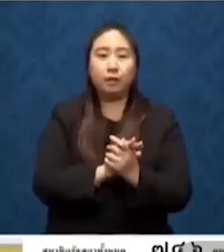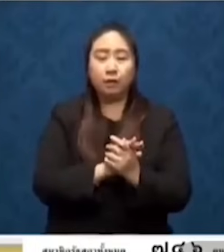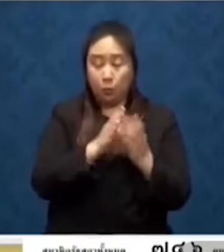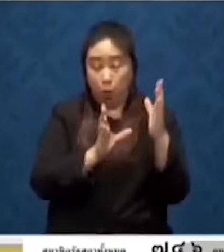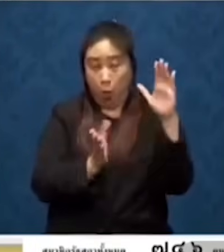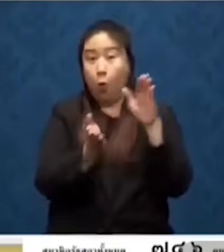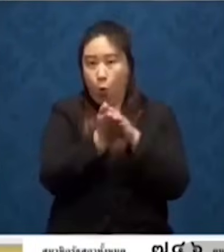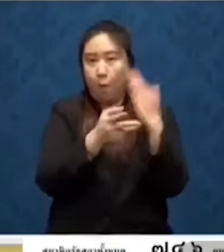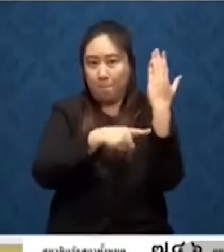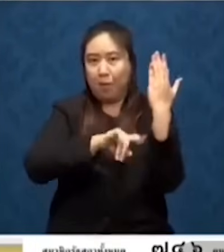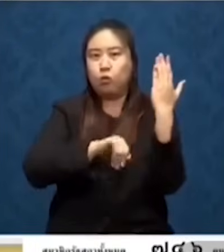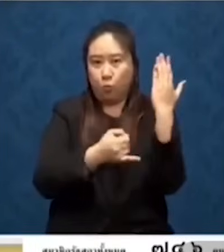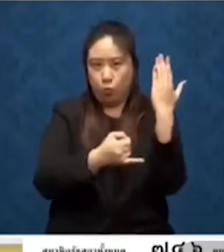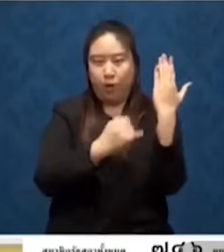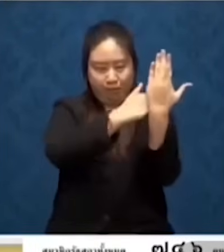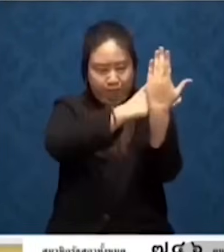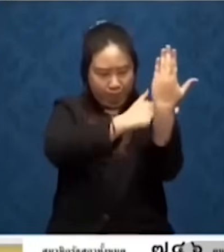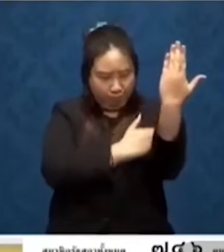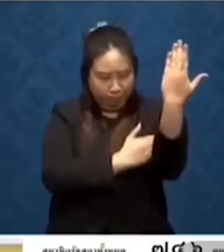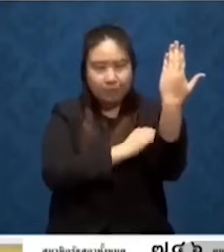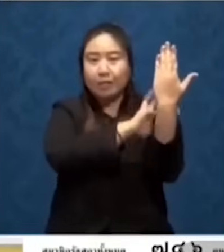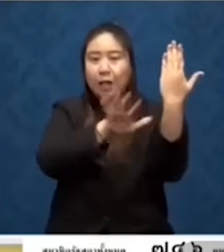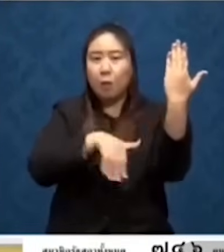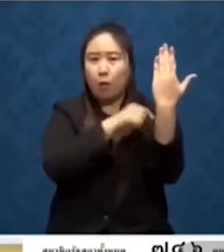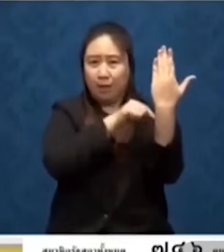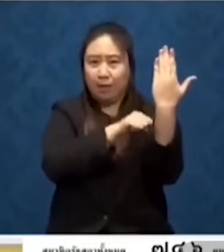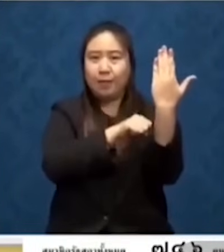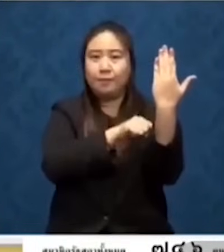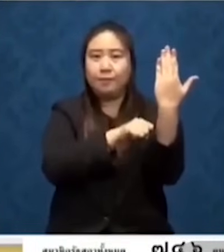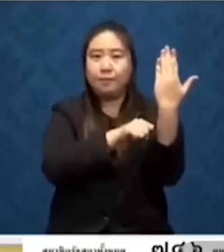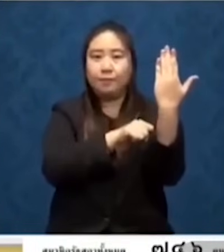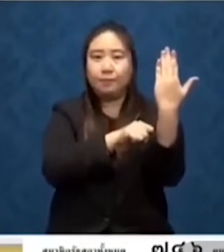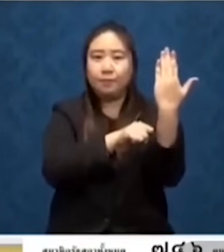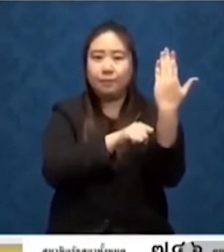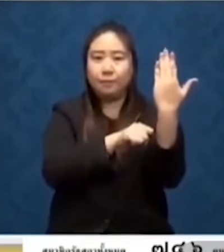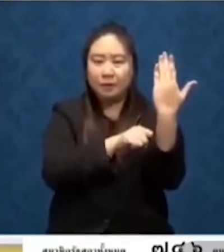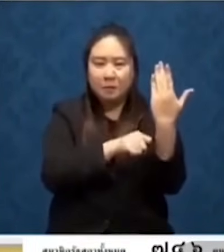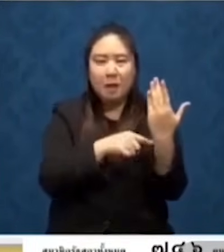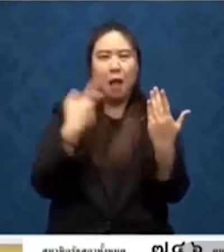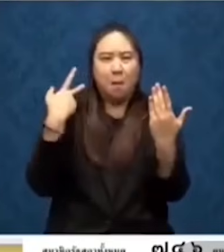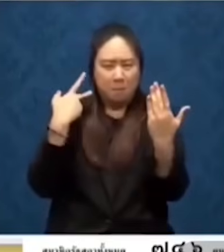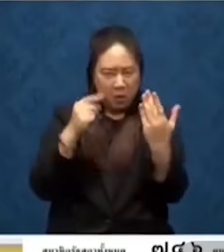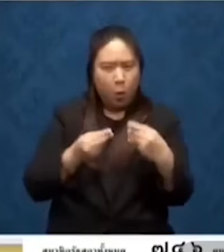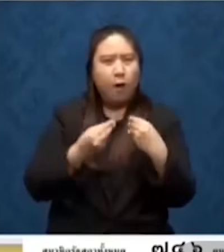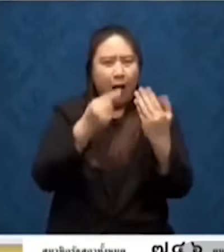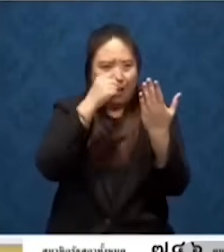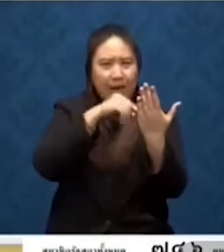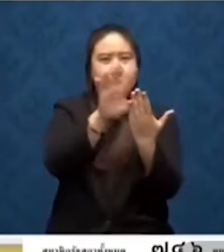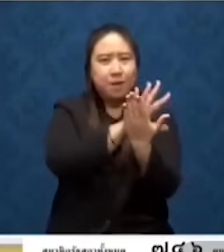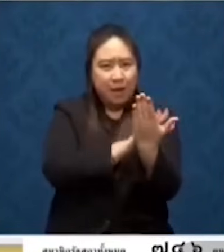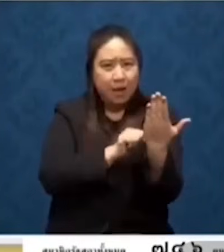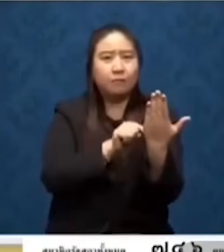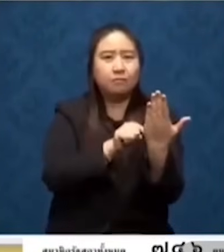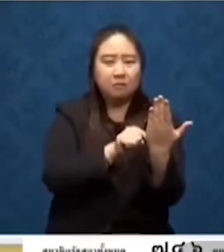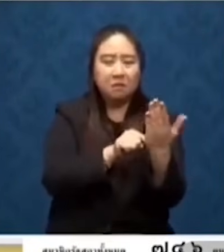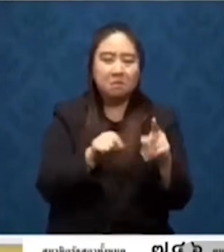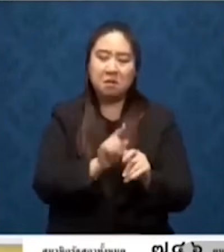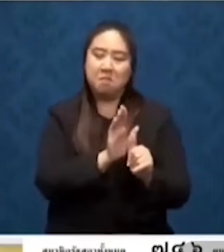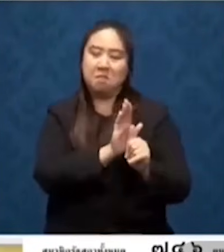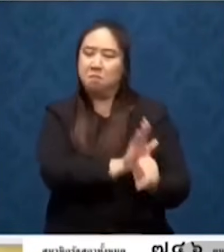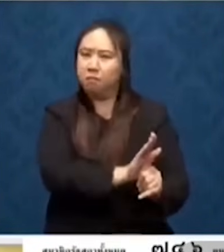คีรีขันธ์ด้วยจังหวัดเหล่านั้นเป็นถือเป็นจังหวัดที่ทำประโยชน์ให้กับชาติบ้านเมืองไม่ควรจะไปเลือกปฏิบั